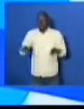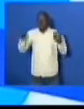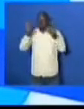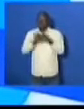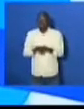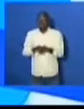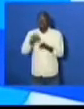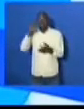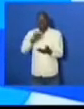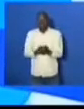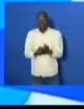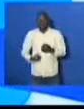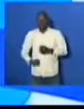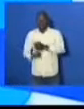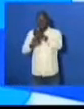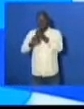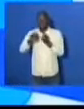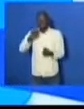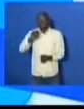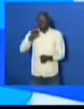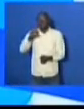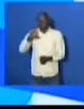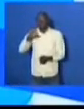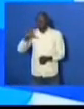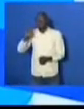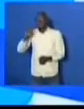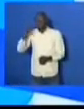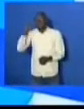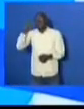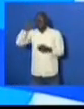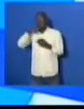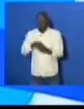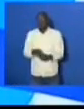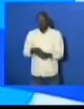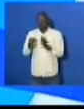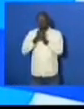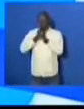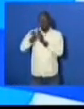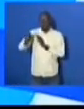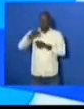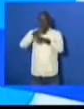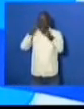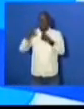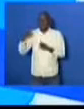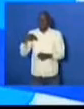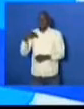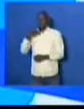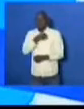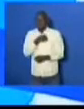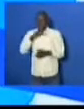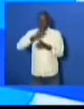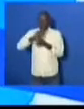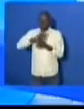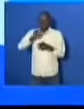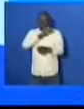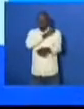celle de la sécurité nucléaire les participants sont des experts de la question et membre du forum des